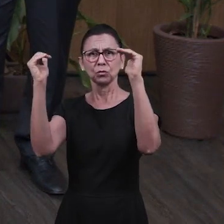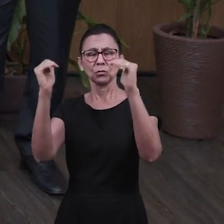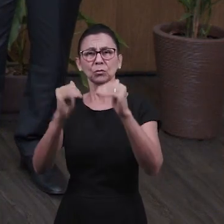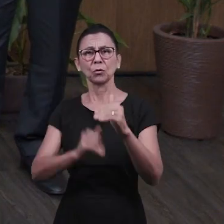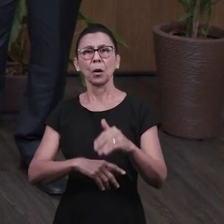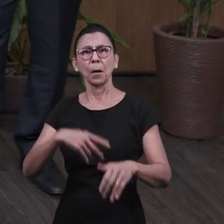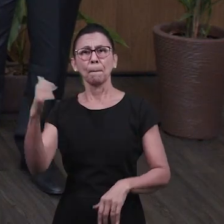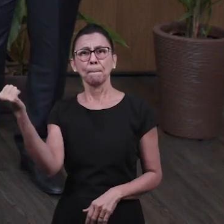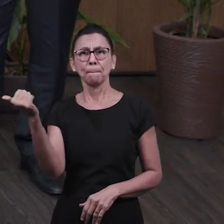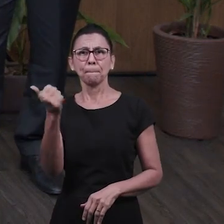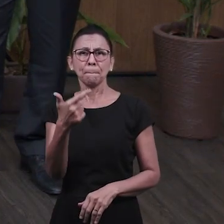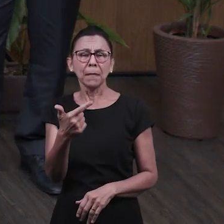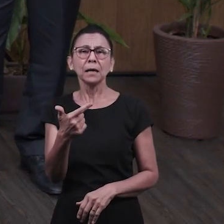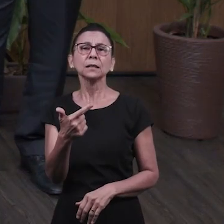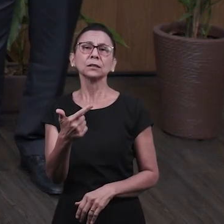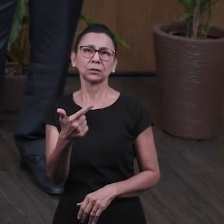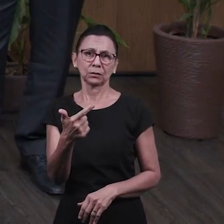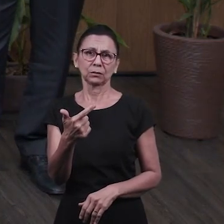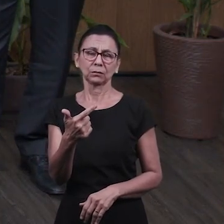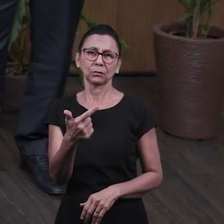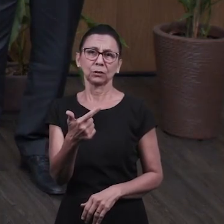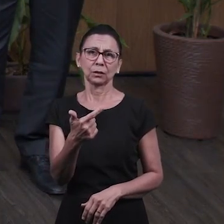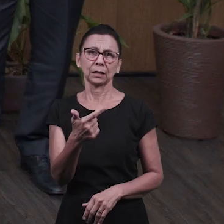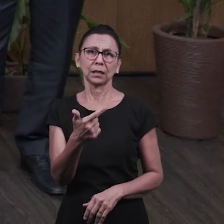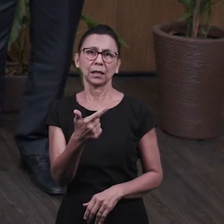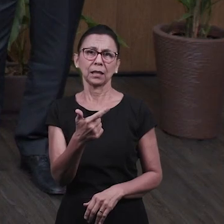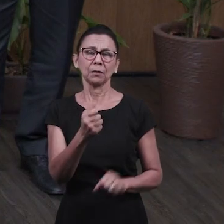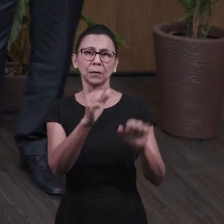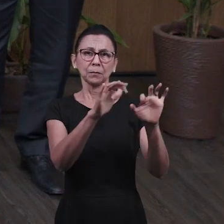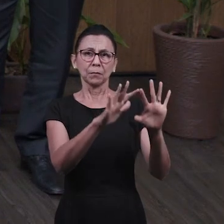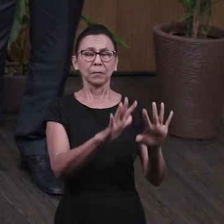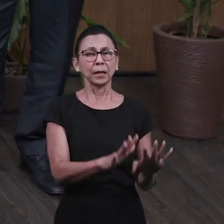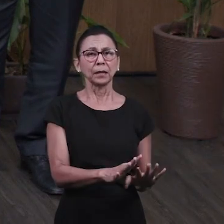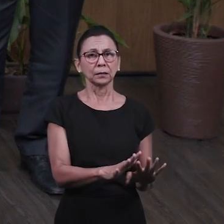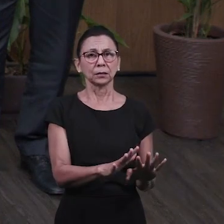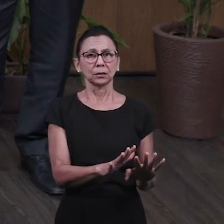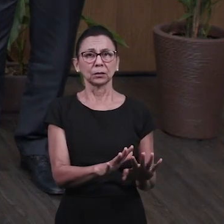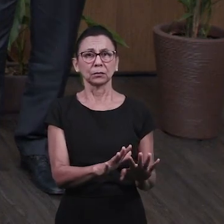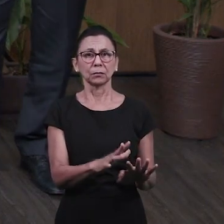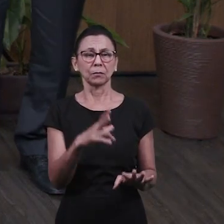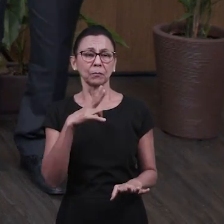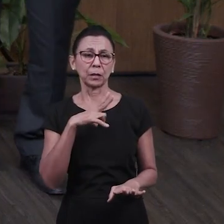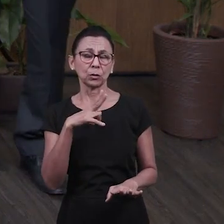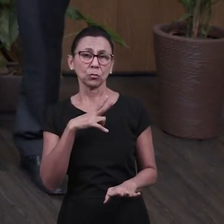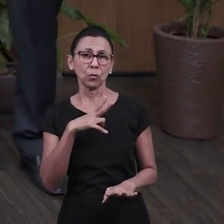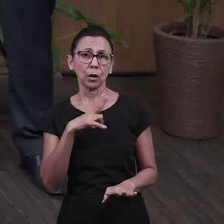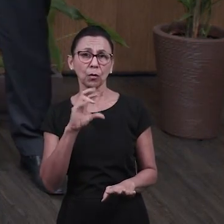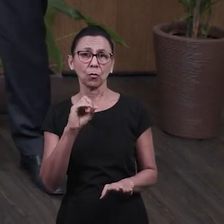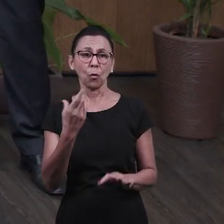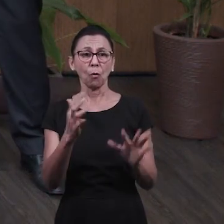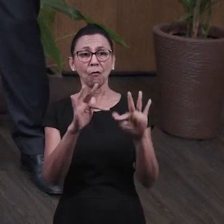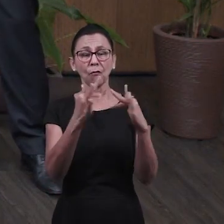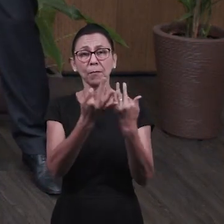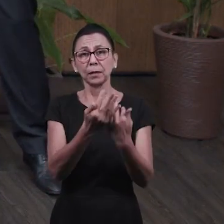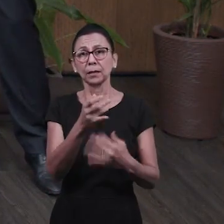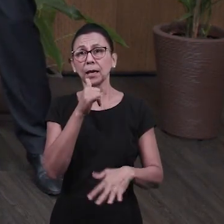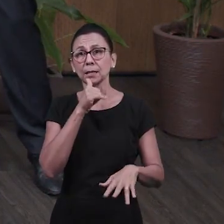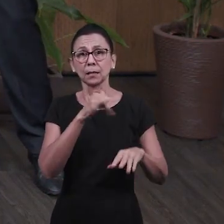au bénéfice immédiat reçu par cette personne ou famille, par